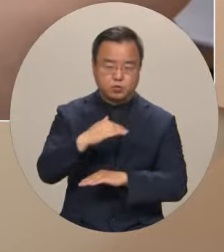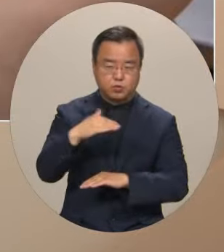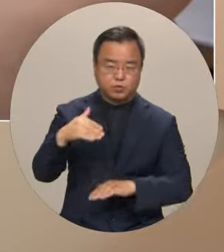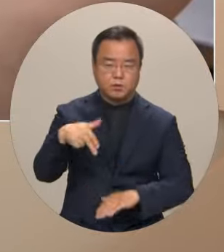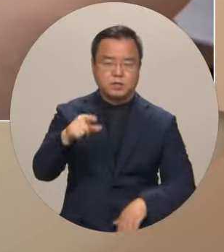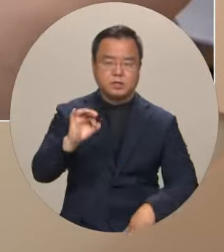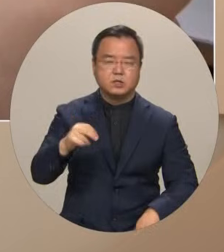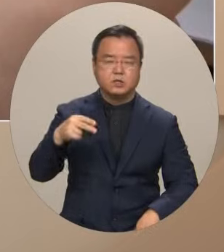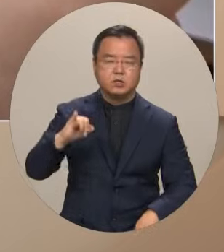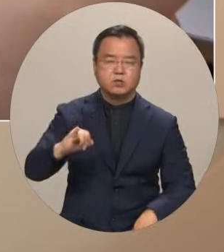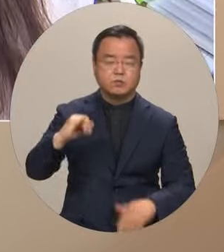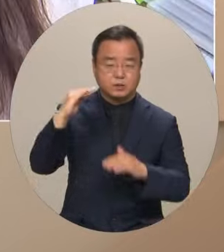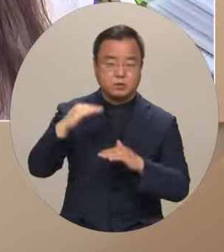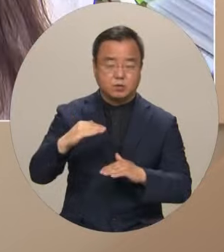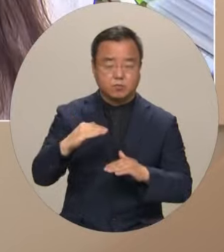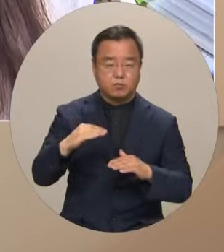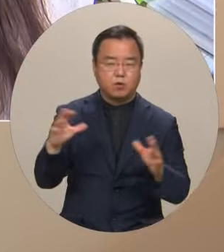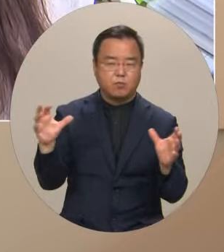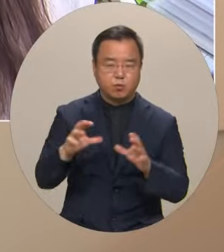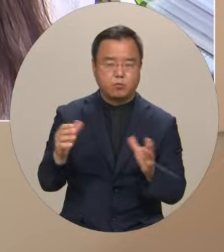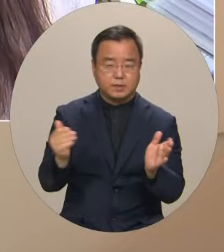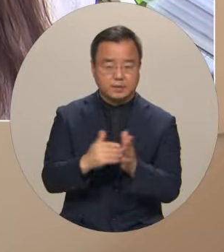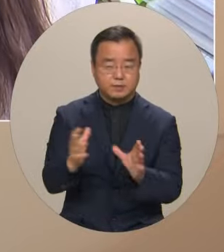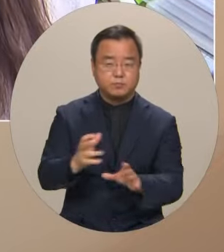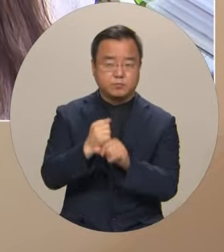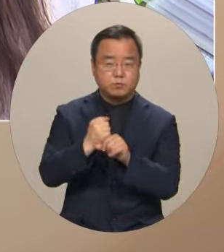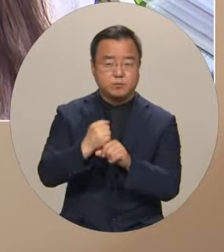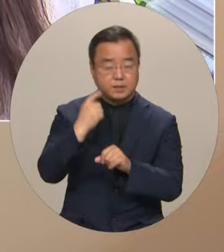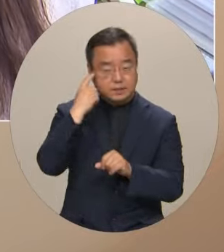판단해야 한다고 조언했습니다 직접